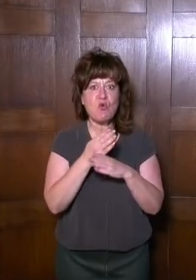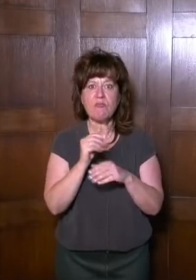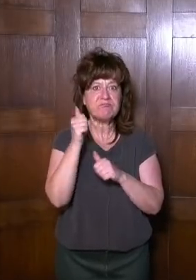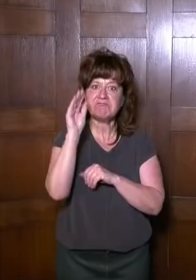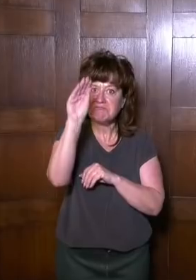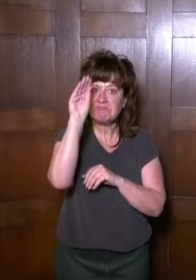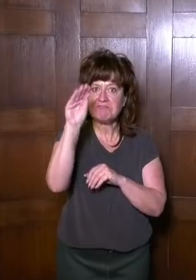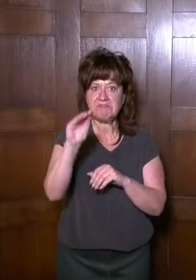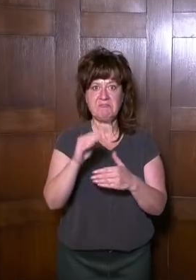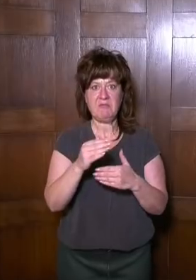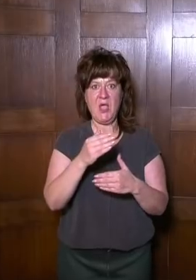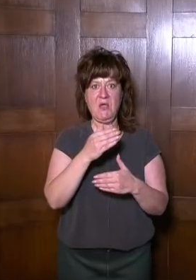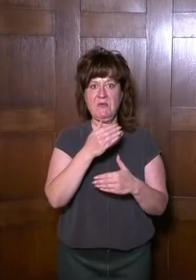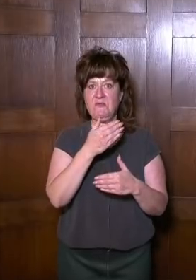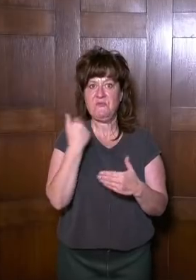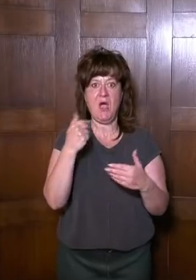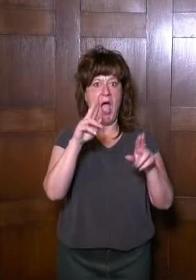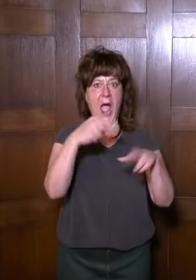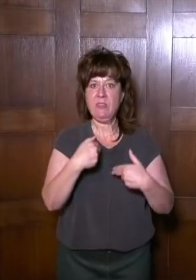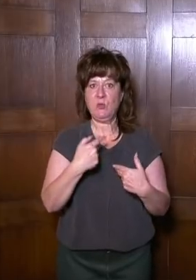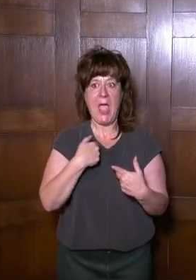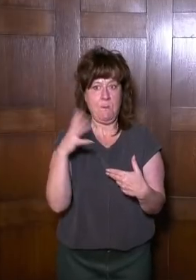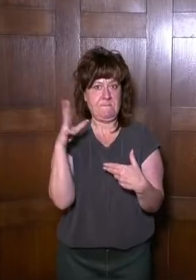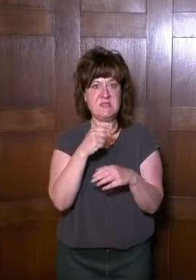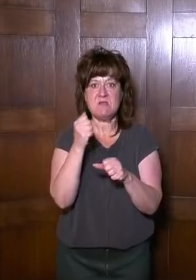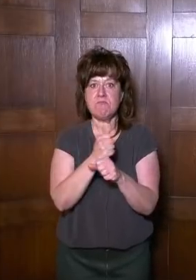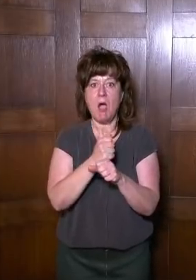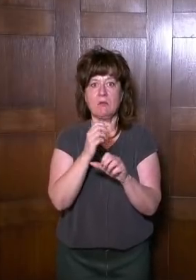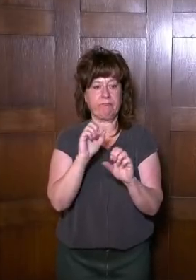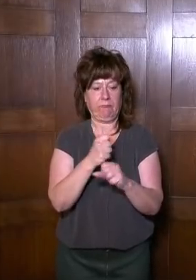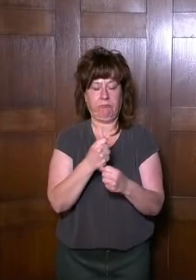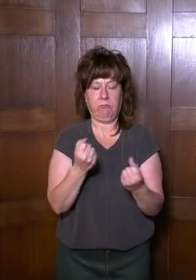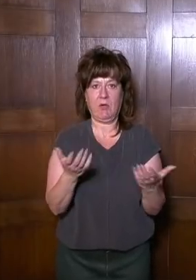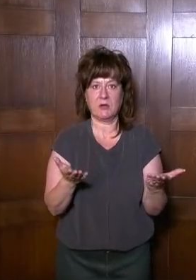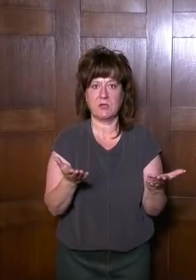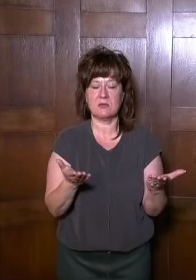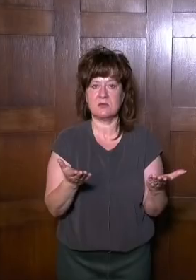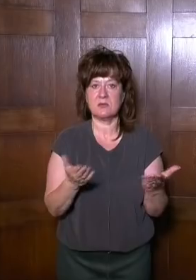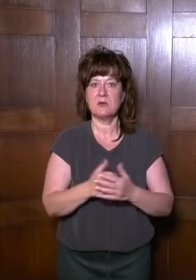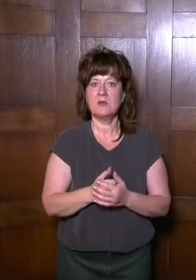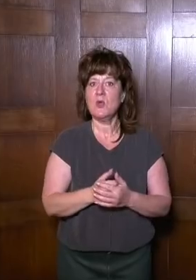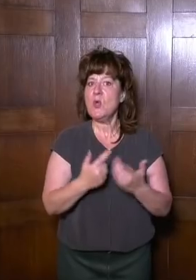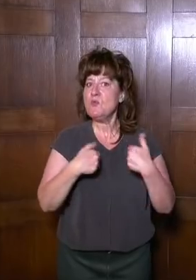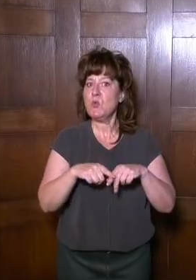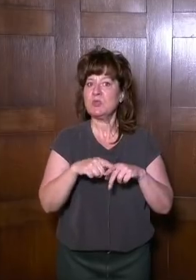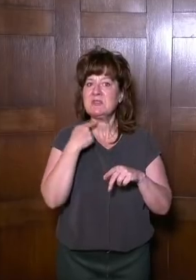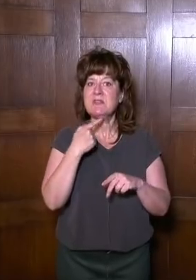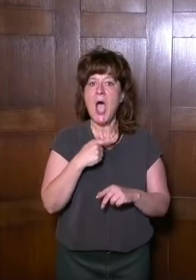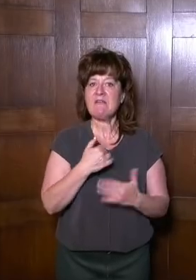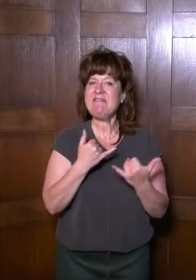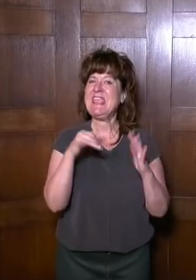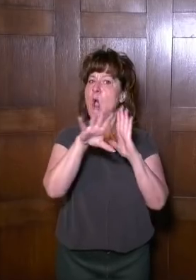uns auch nicht eingebunden haben. Man kann also quasi sagen, wir wurden hier konsequent